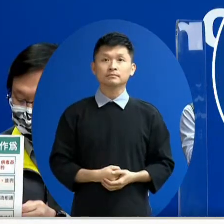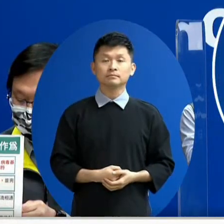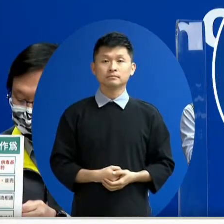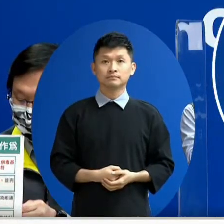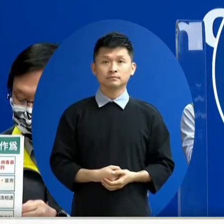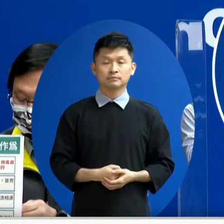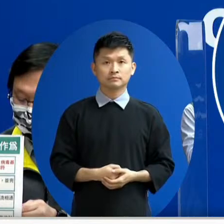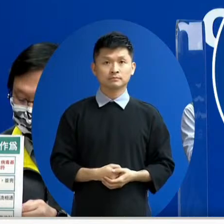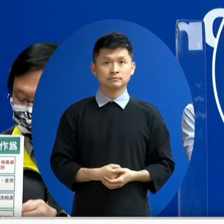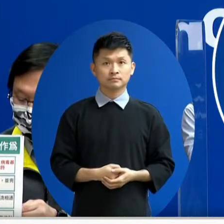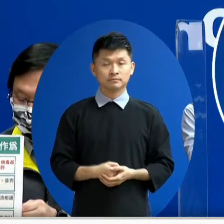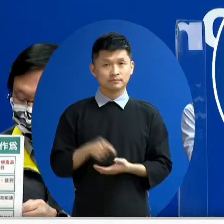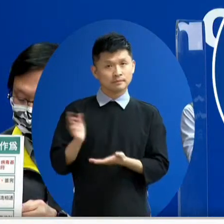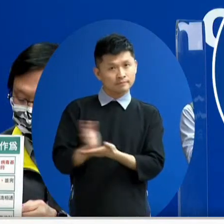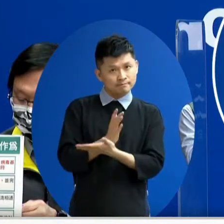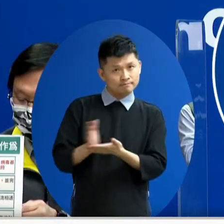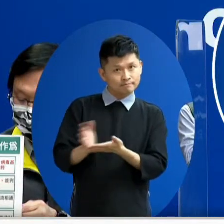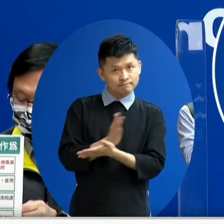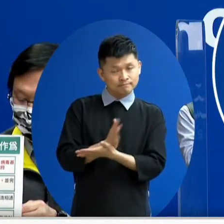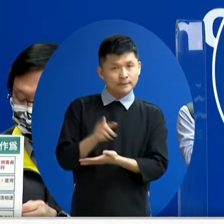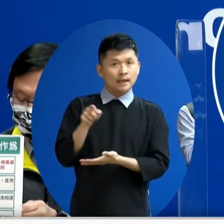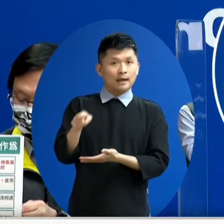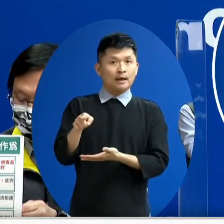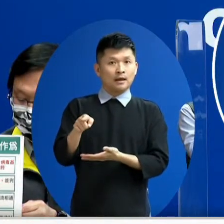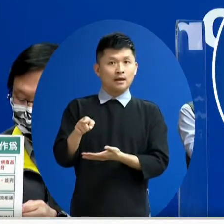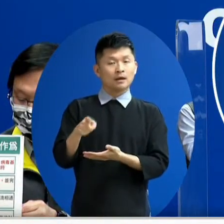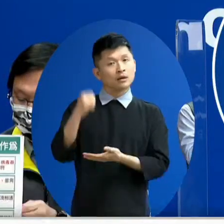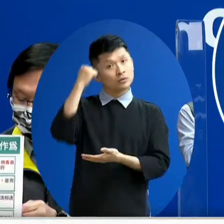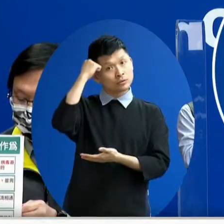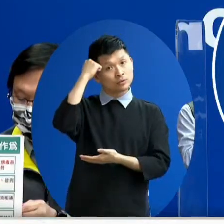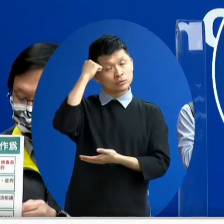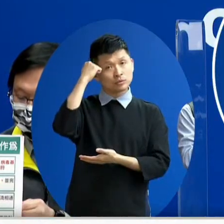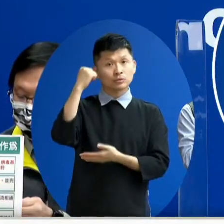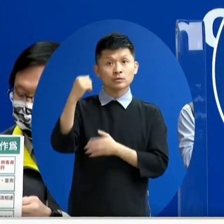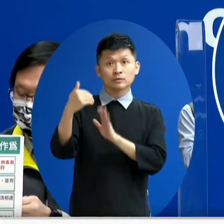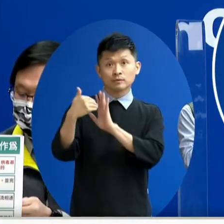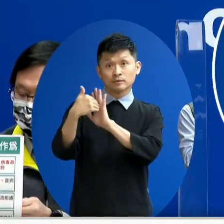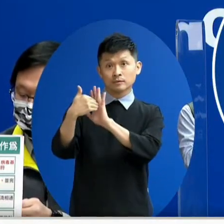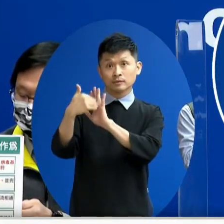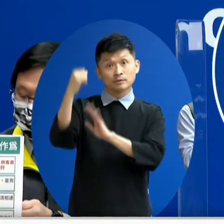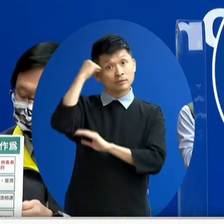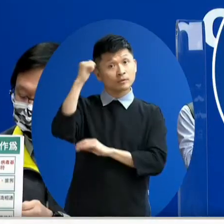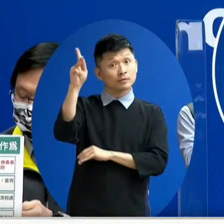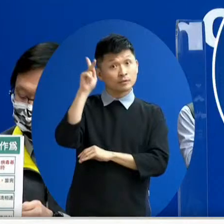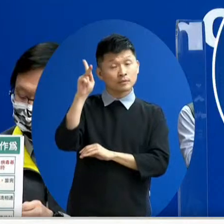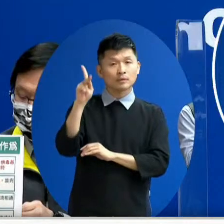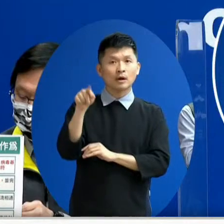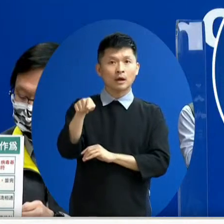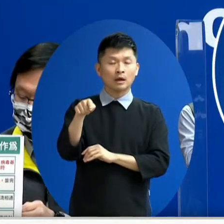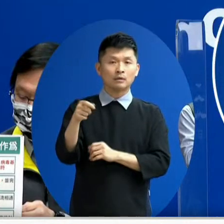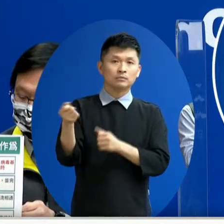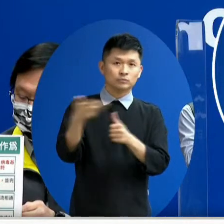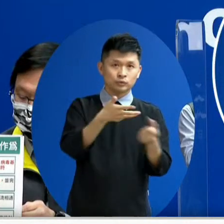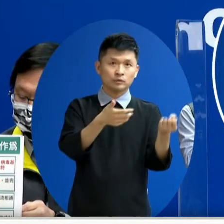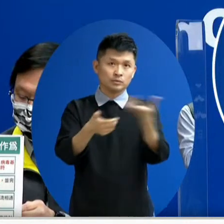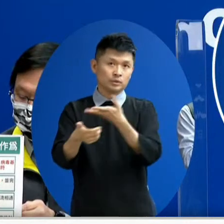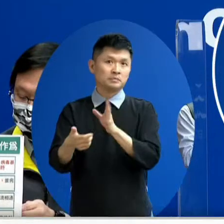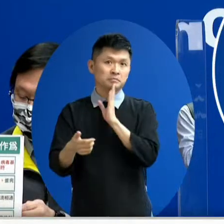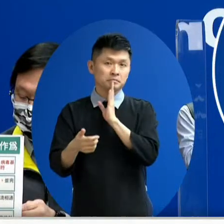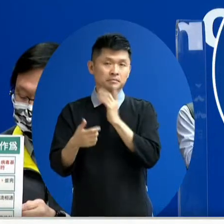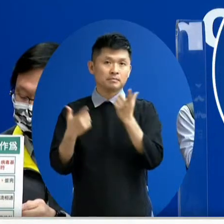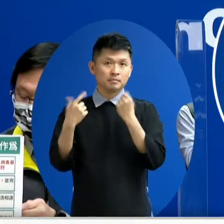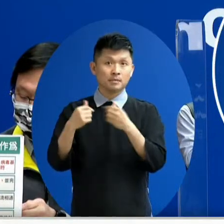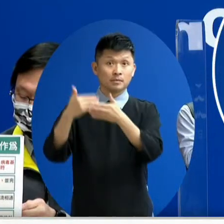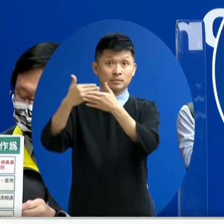群聚就基本上是研判为说是一个防疫旅馆当中有造成交叉传染的一个情形，所以这两案呢也都从